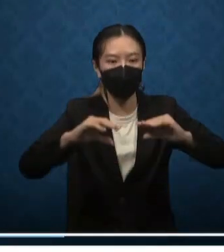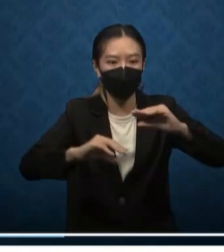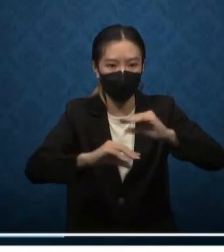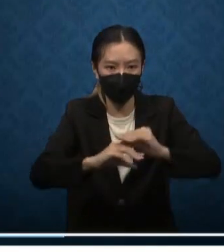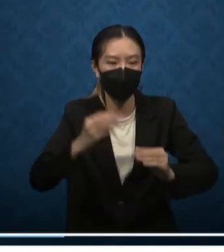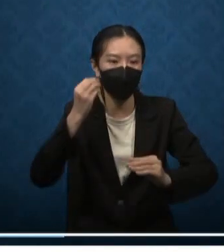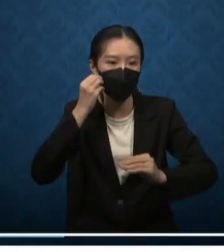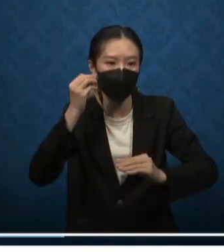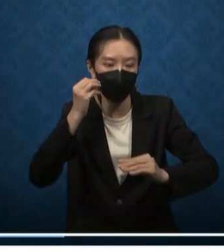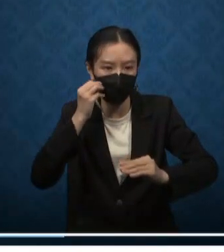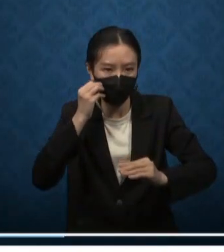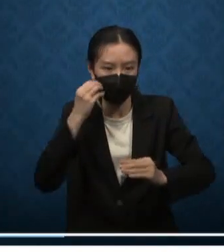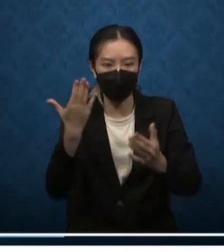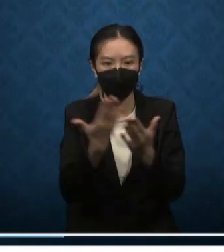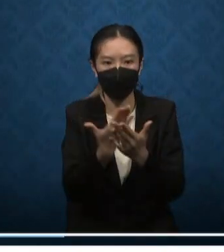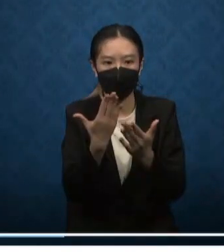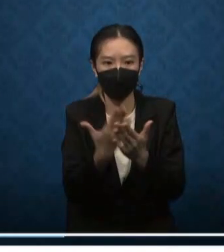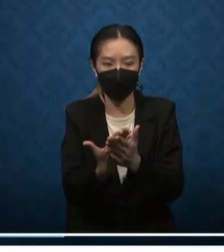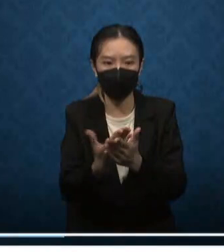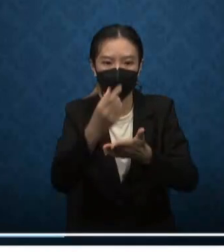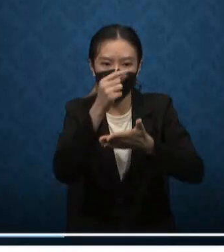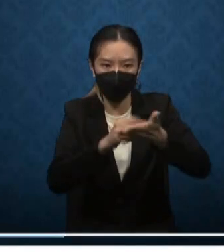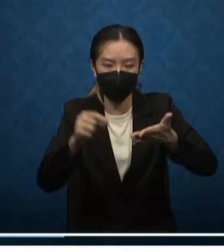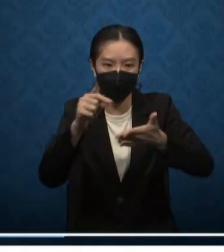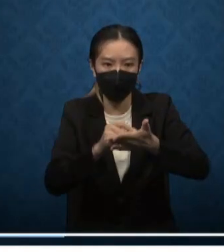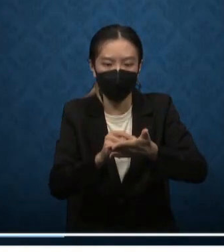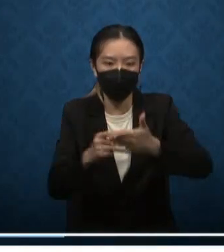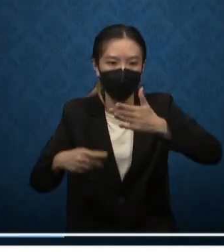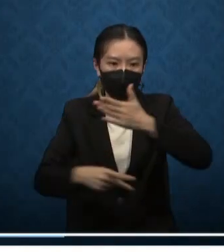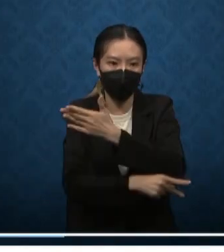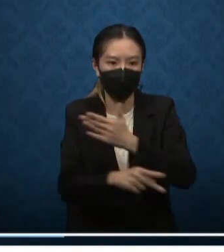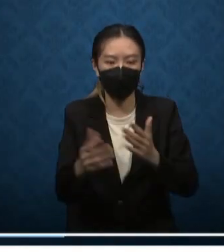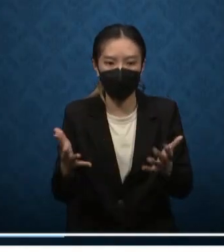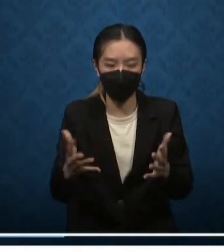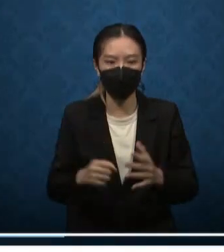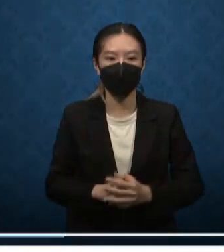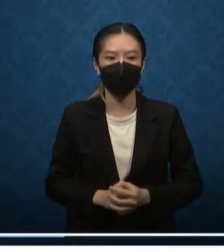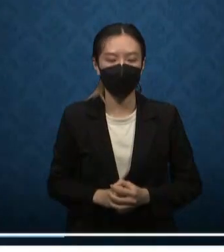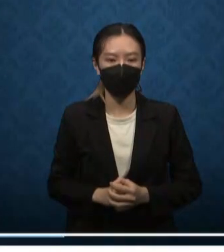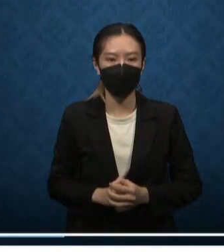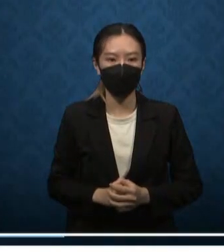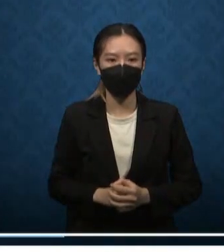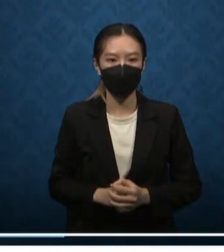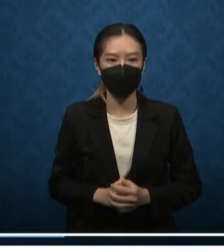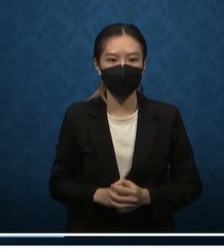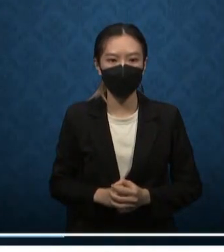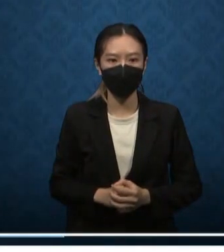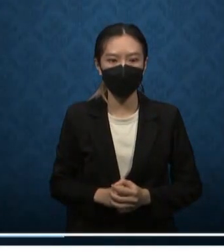ขายเสียงให้มีการกระจายและมีการถือปฏิบัติลงไปในทุกตำบลทุกหมู่บ้าน